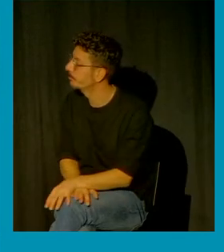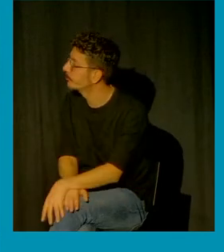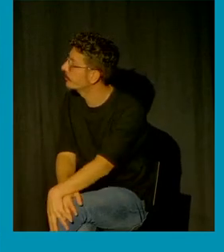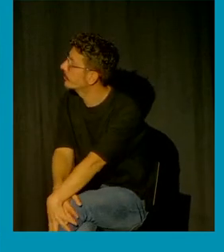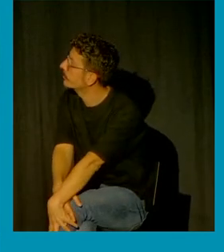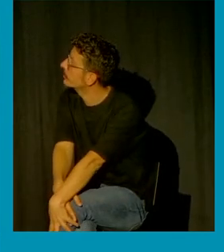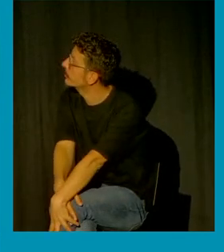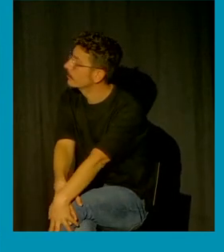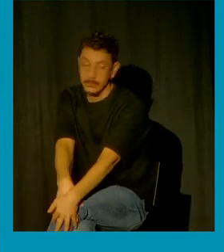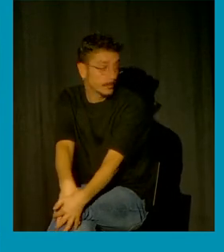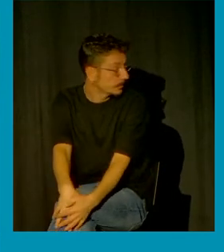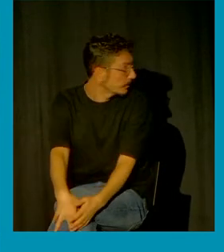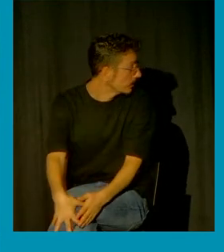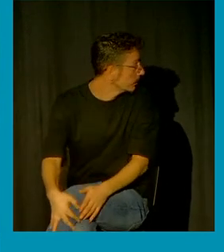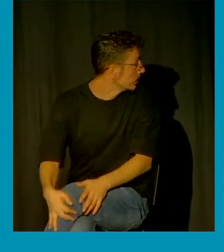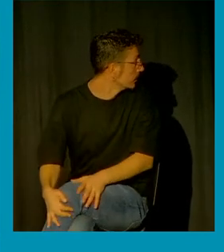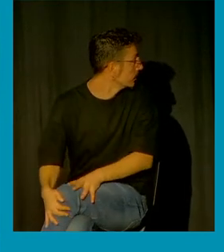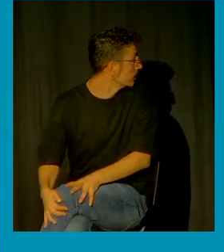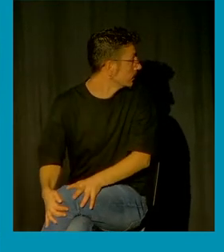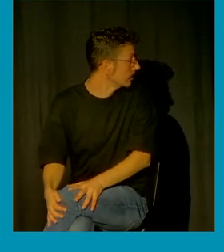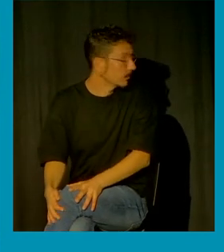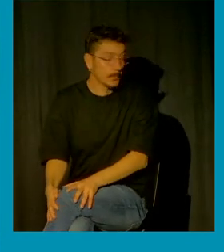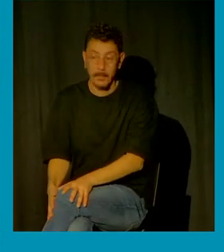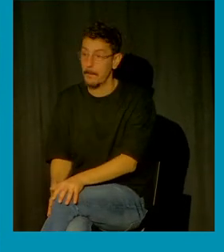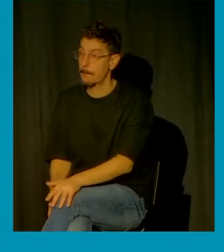a l'hora sí